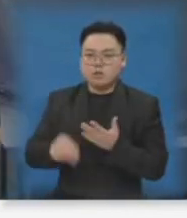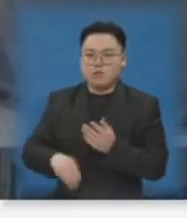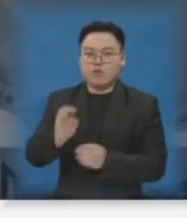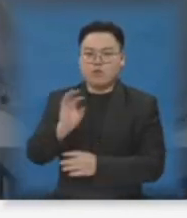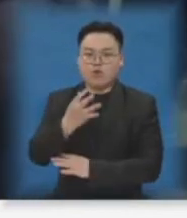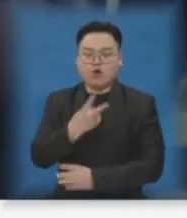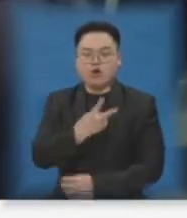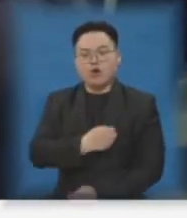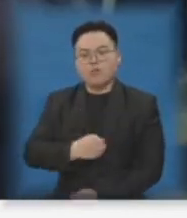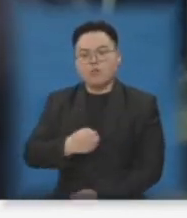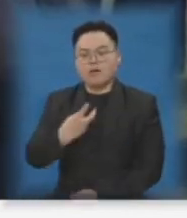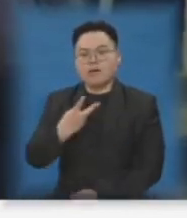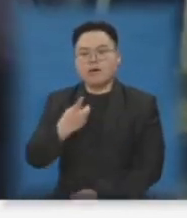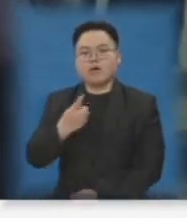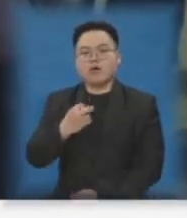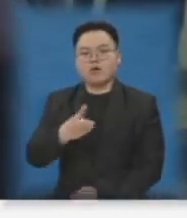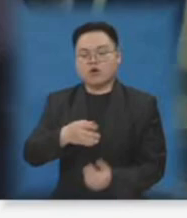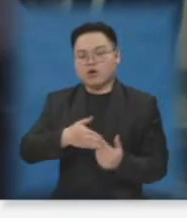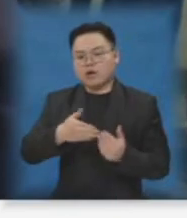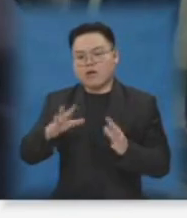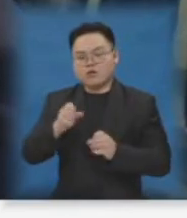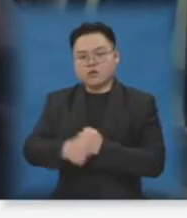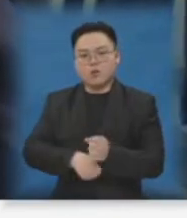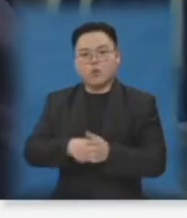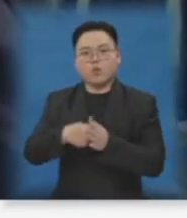2012 оноос хойш 10 жилд эрүүлж байсан байна.